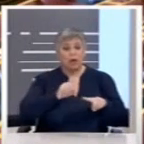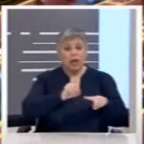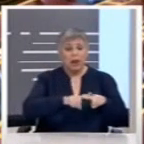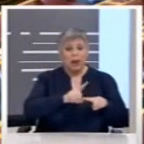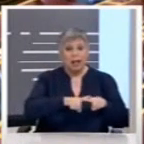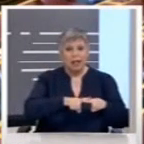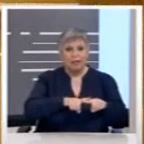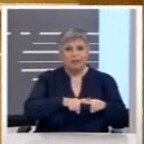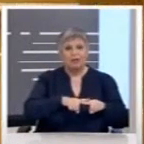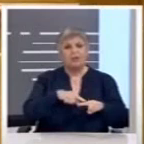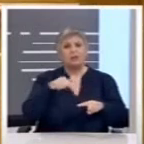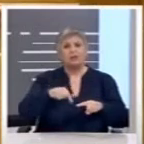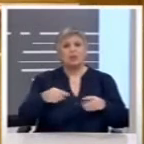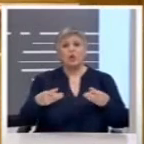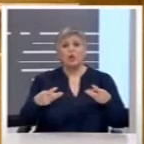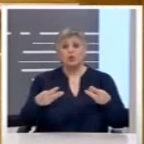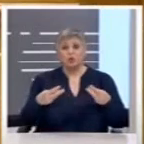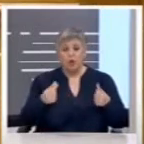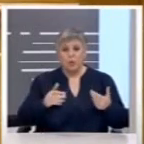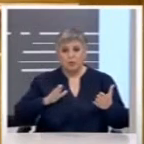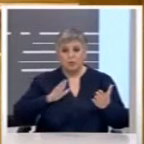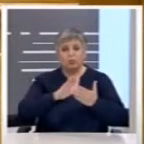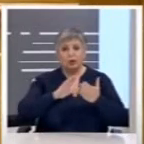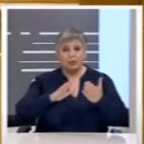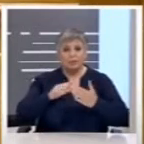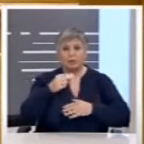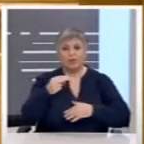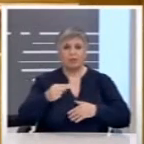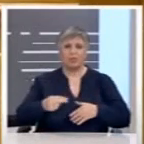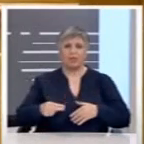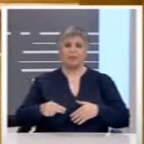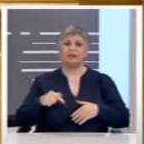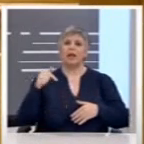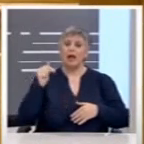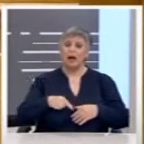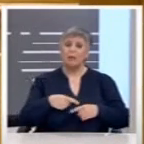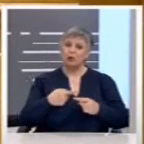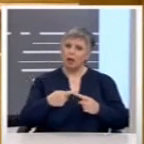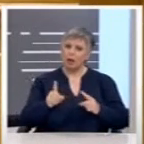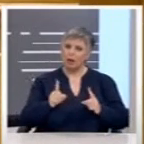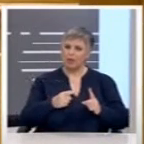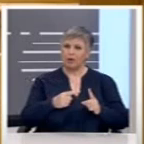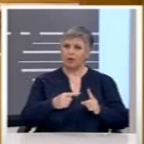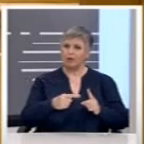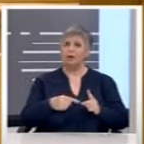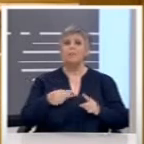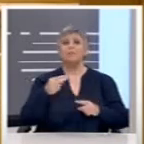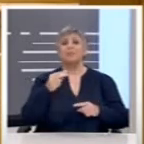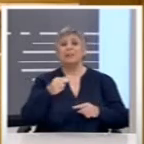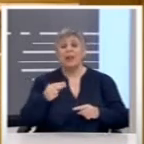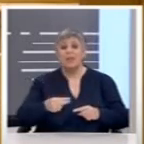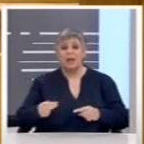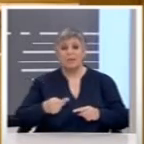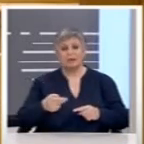διάσκεψη της Ελβετίας. Και η θεματολογία, η ατζέντα του Κυπριακού είναι διαφορετική. Έχει γίνει αποδεκτός ότι ο πυρήνας